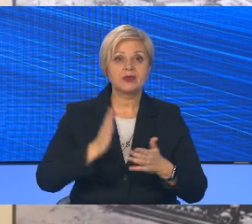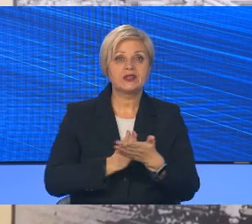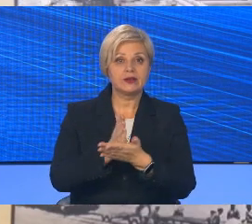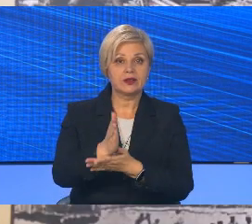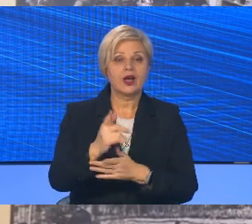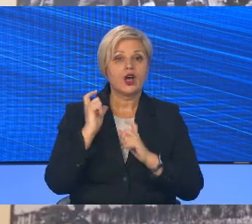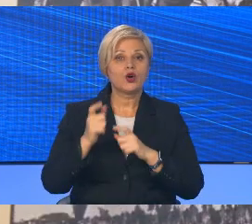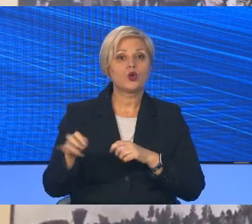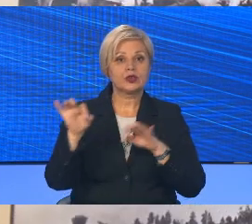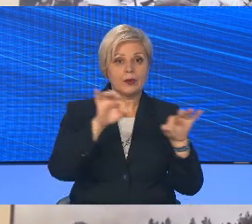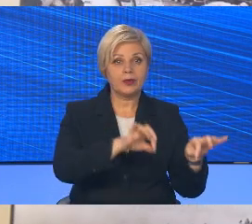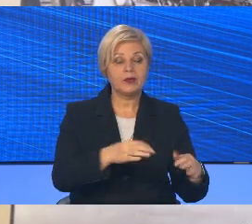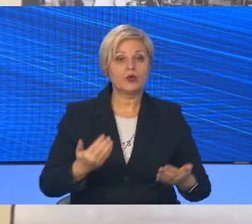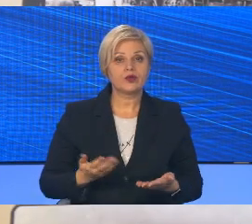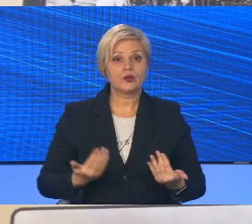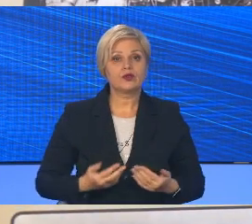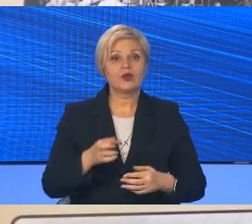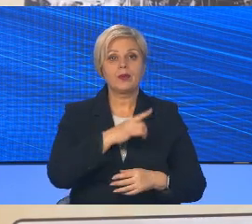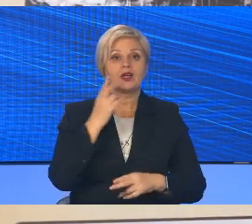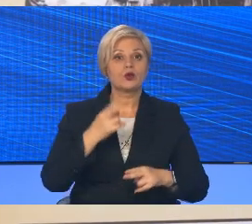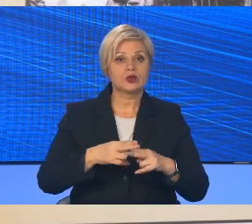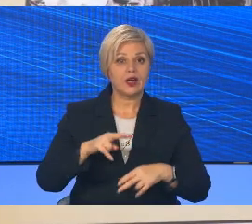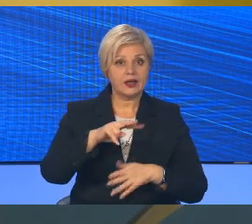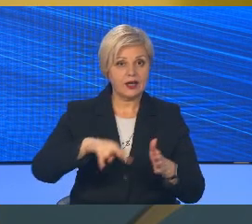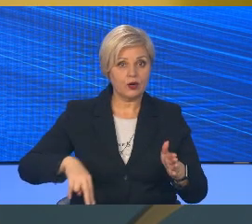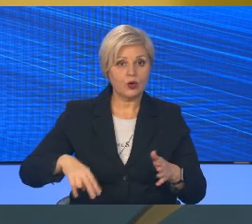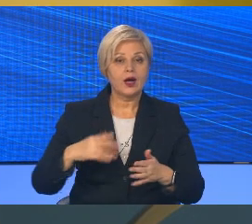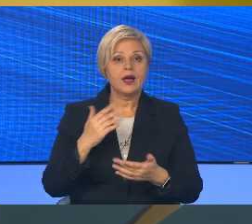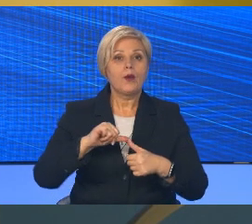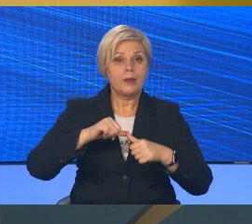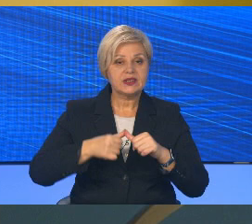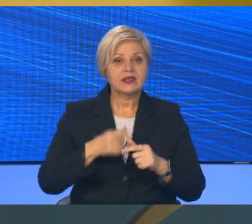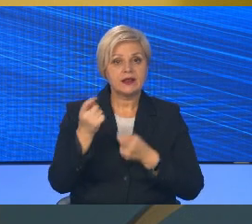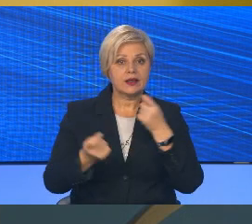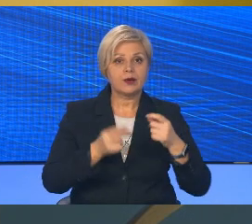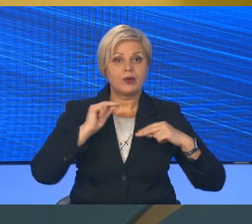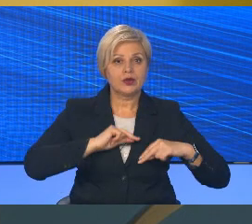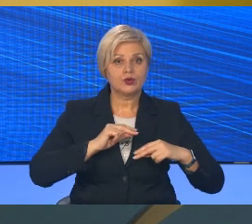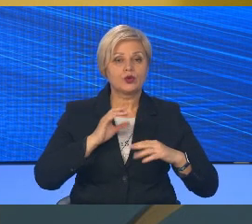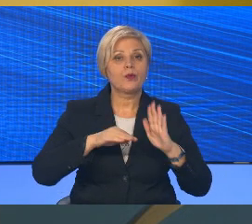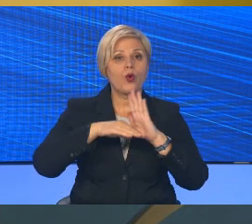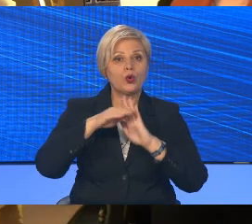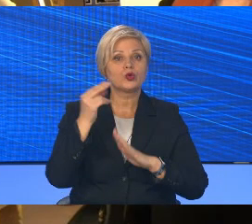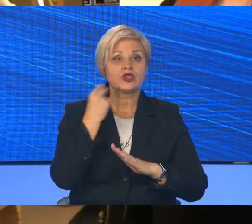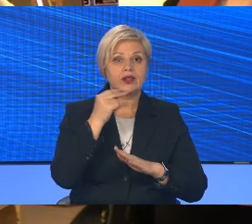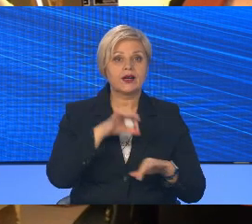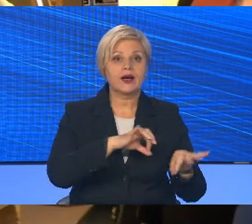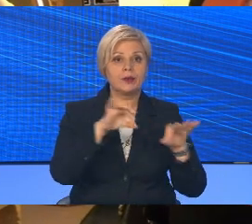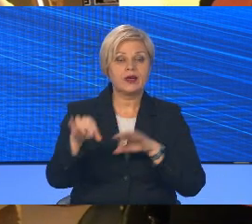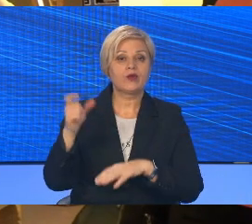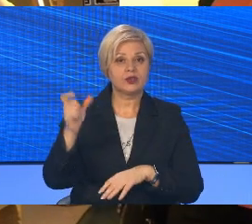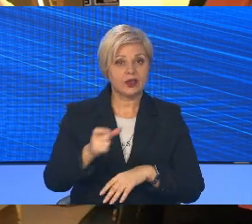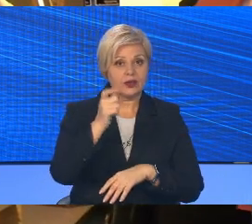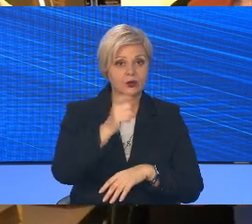напрямков грузоперевозок живе сегодня белорусская чыгунка, где постоянная и карпатливая праца по поляпшенні якости перевозок